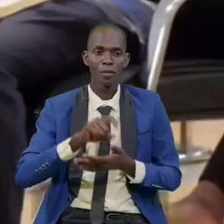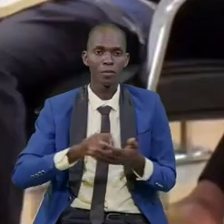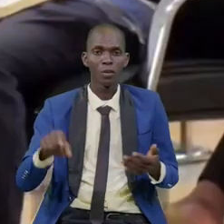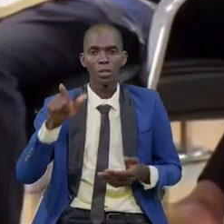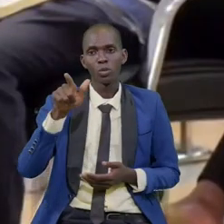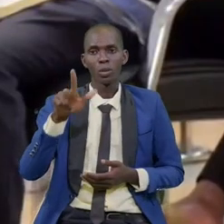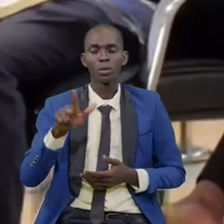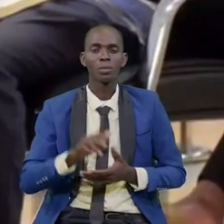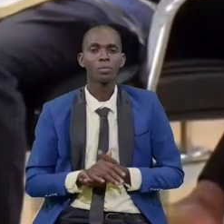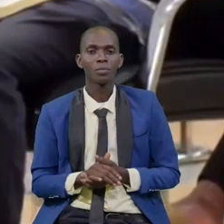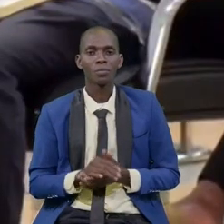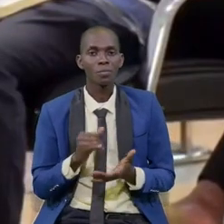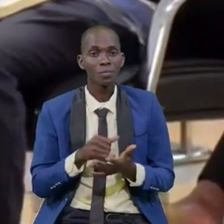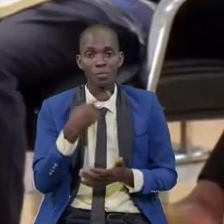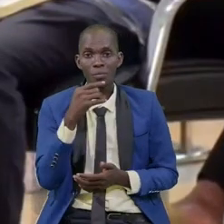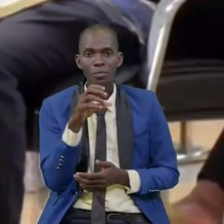Psaume